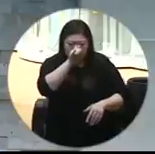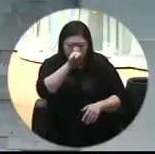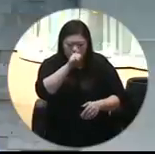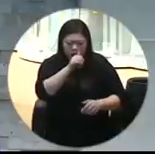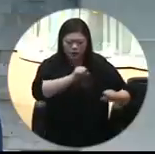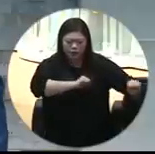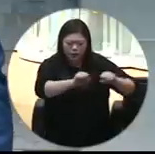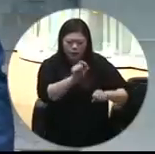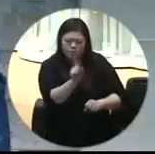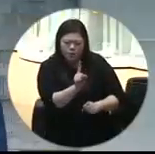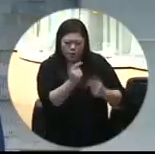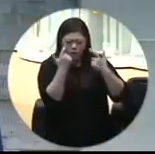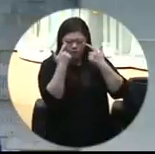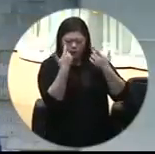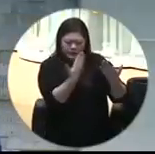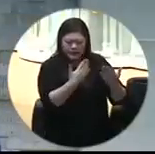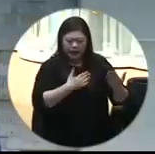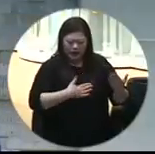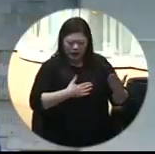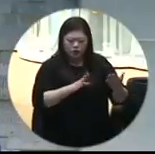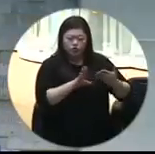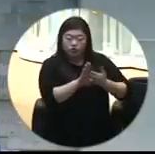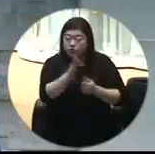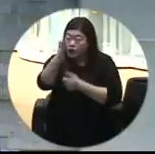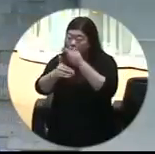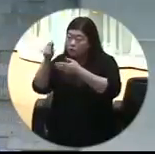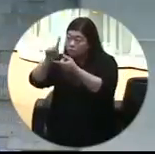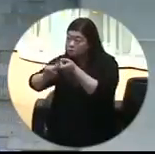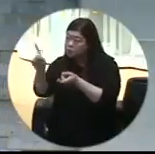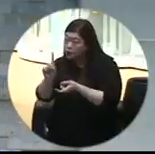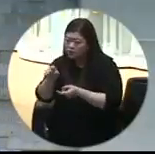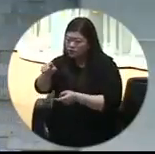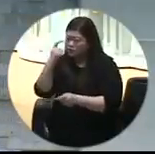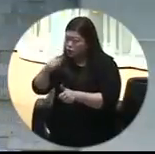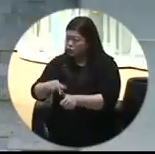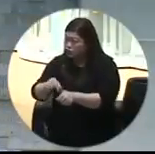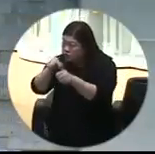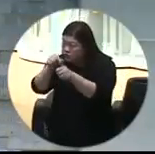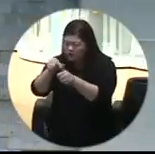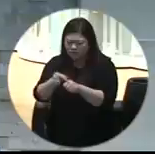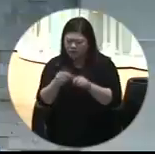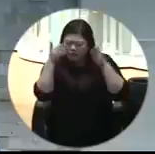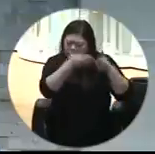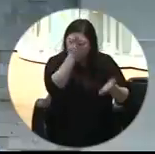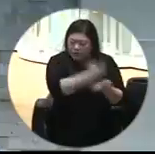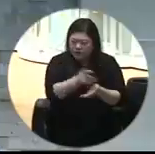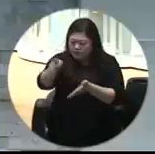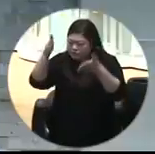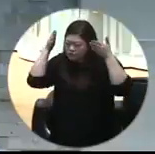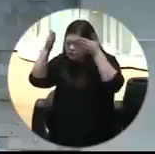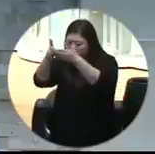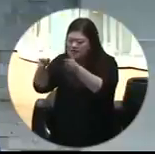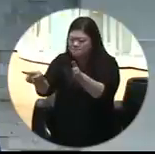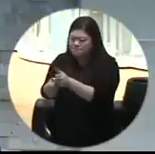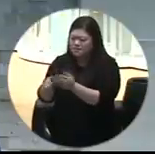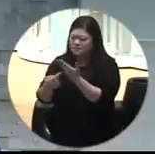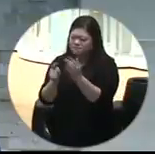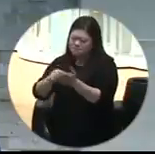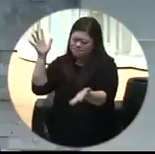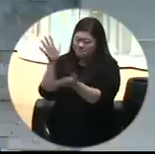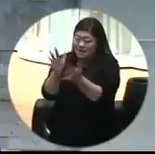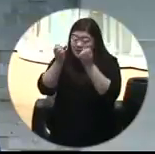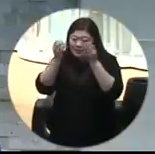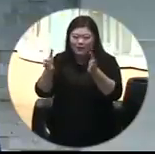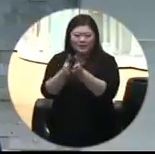마음이 항상 향해 있는 생명 살리는 데 믿음의 열정에 도전하는 성도들 다 되시기를